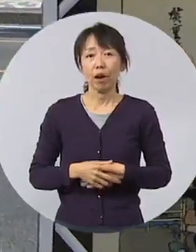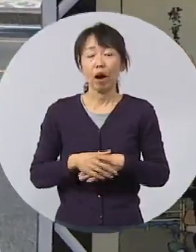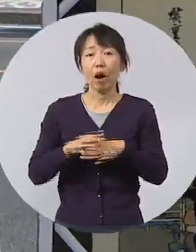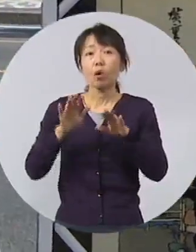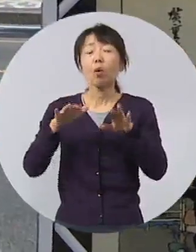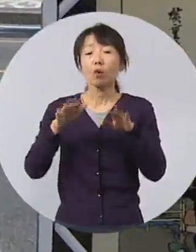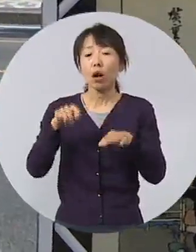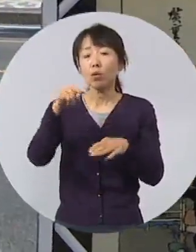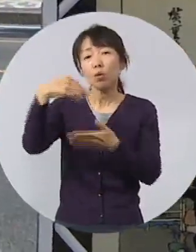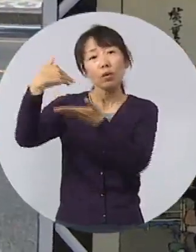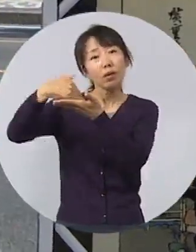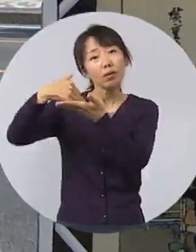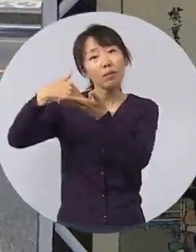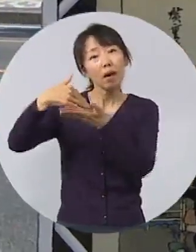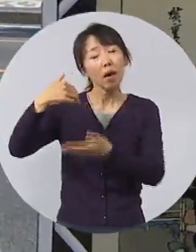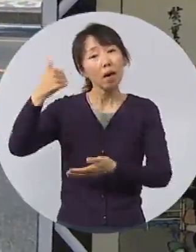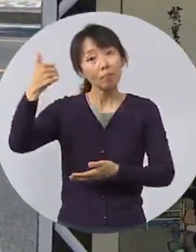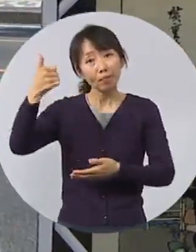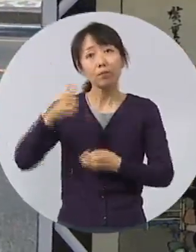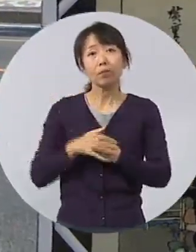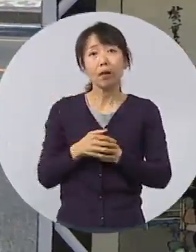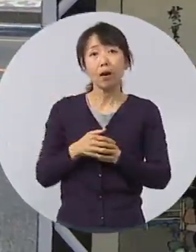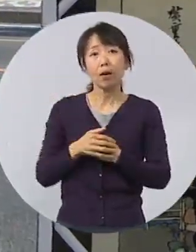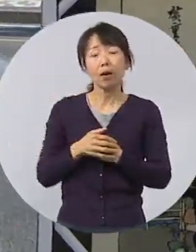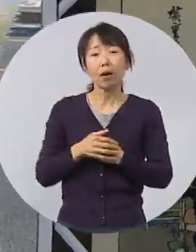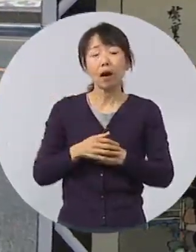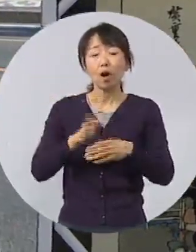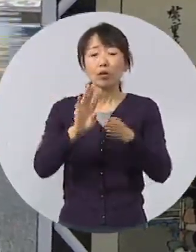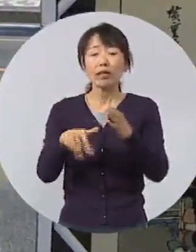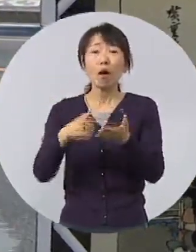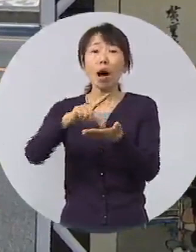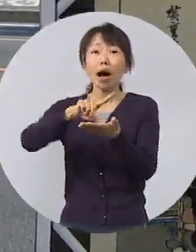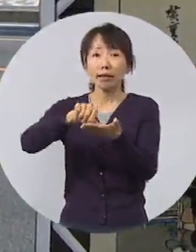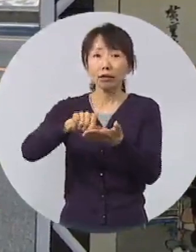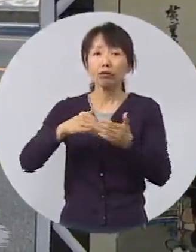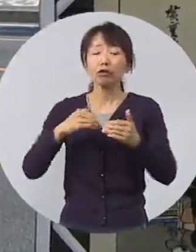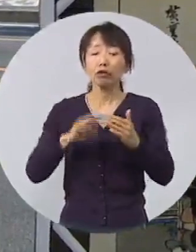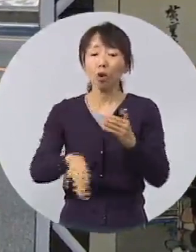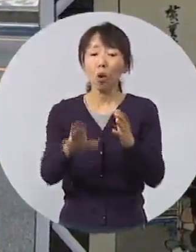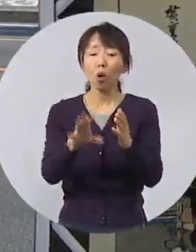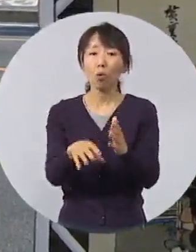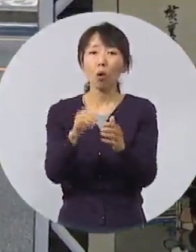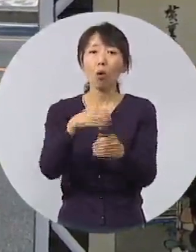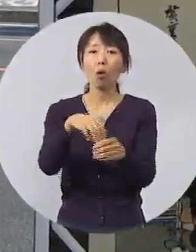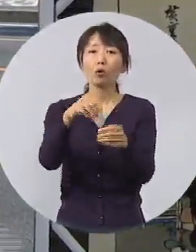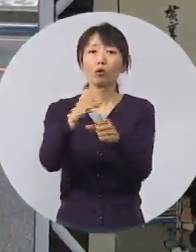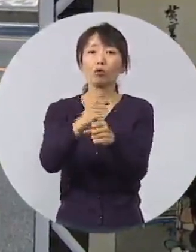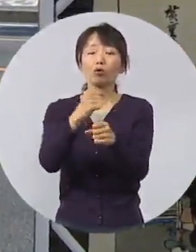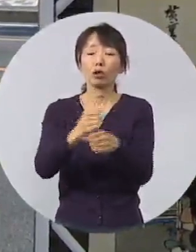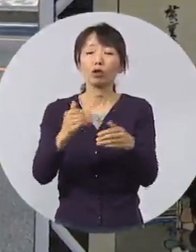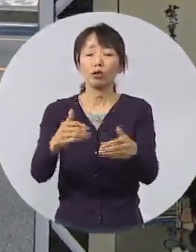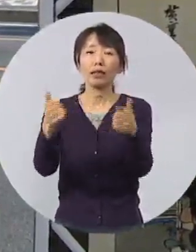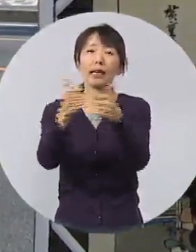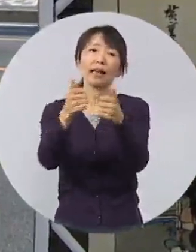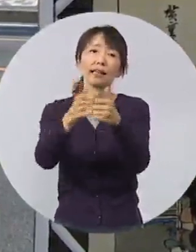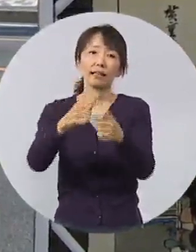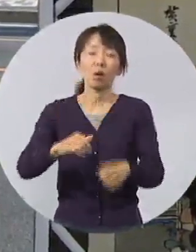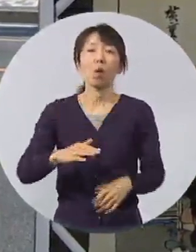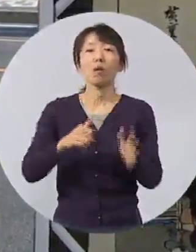今回トランスボックスを案内してくださるのは藤沢地区郷土づくり推進会議の高野さん